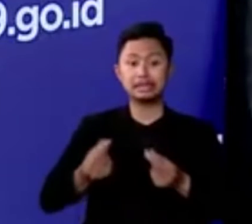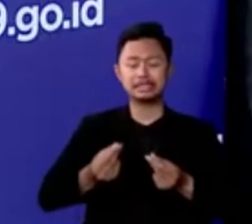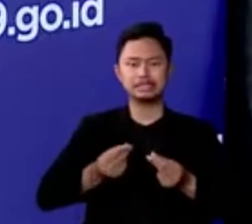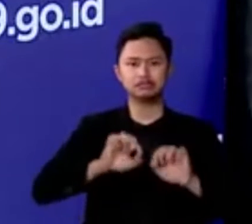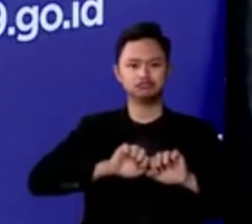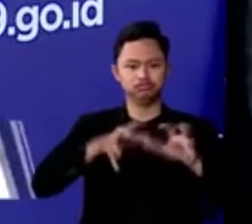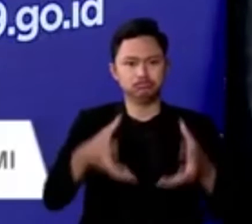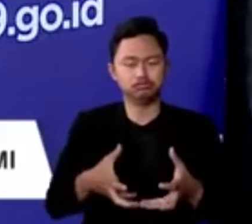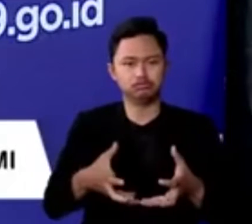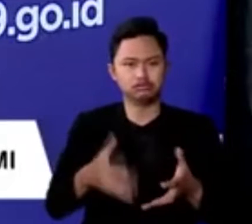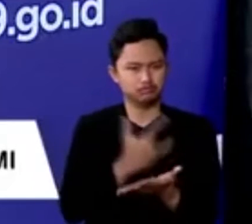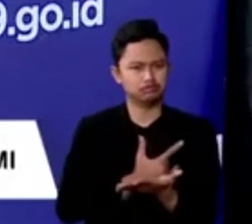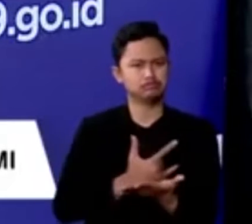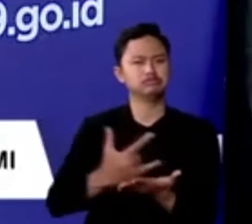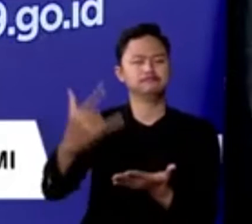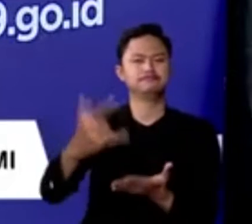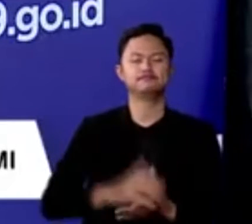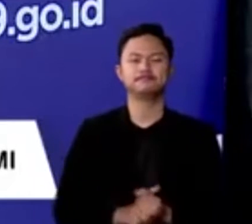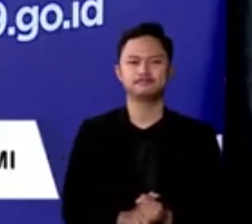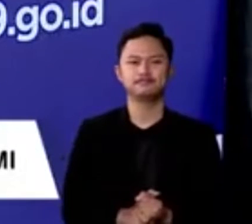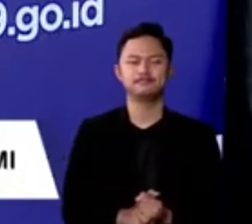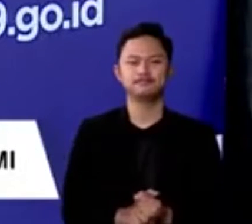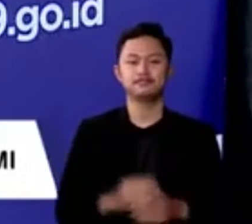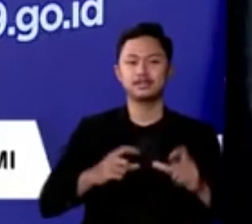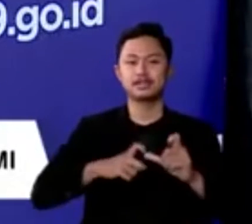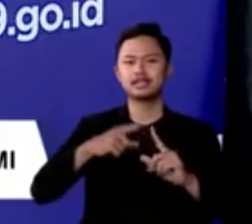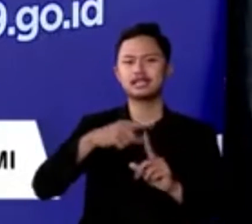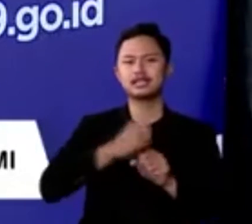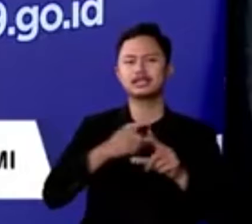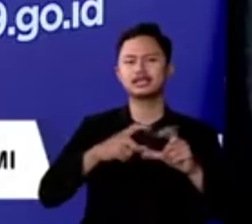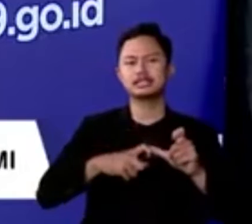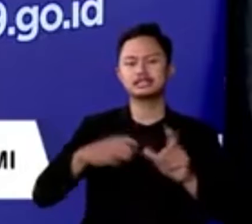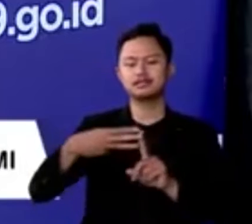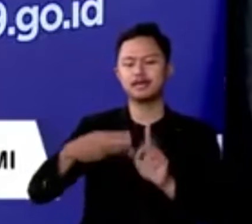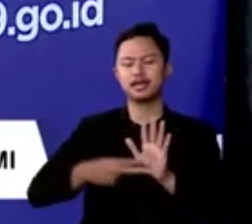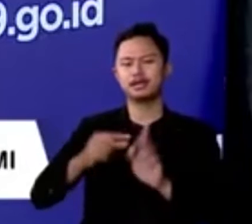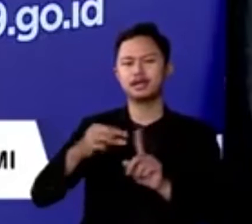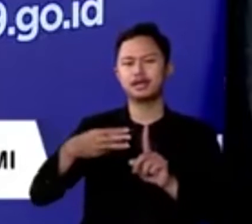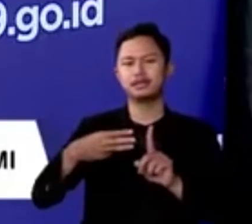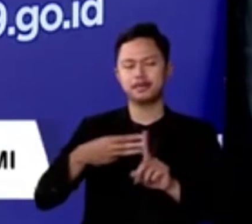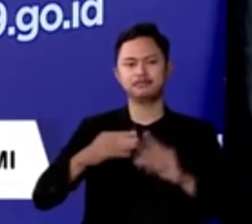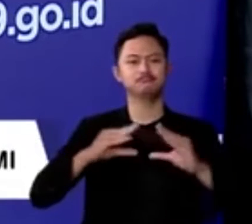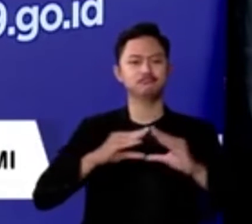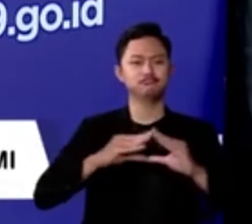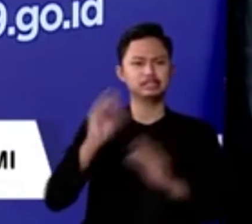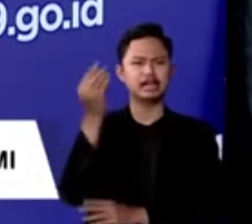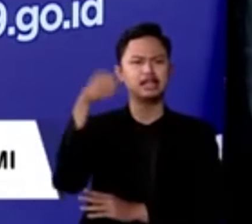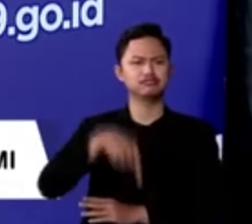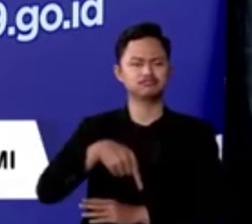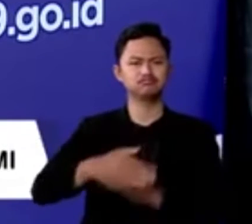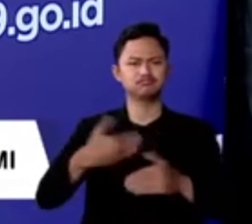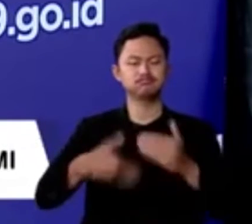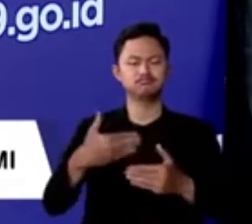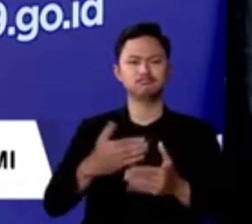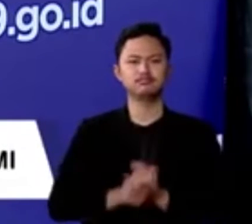disiarkan secara langsung dari Media center satuan tugas penanganan coffee 19 Graha BNPB Jakarta sobat tangguh